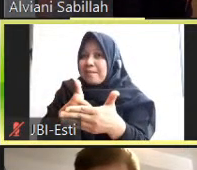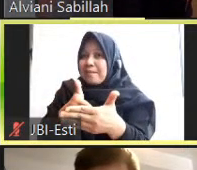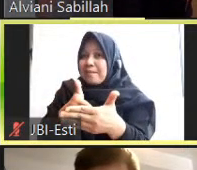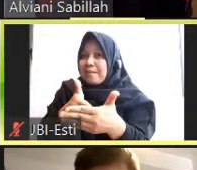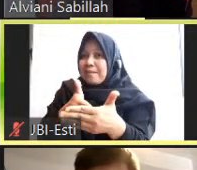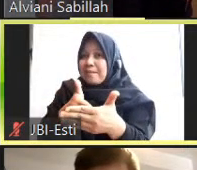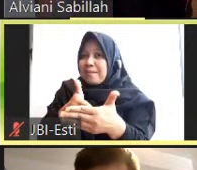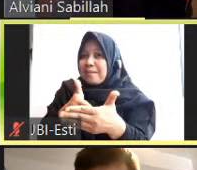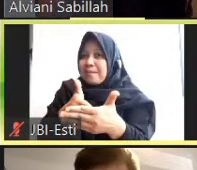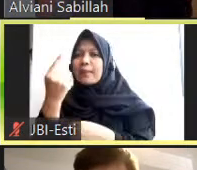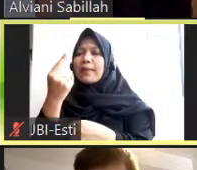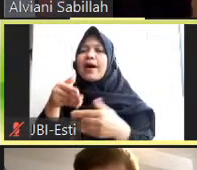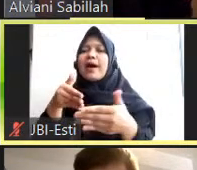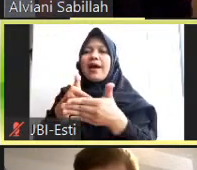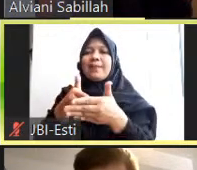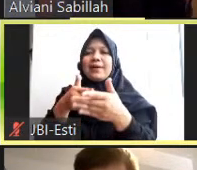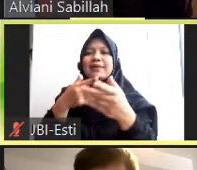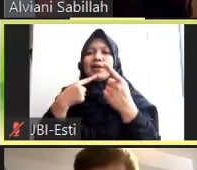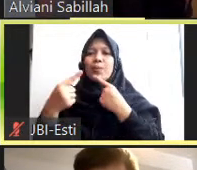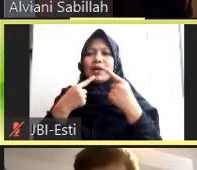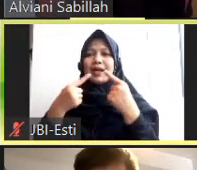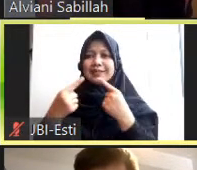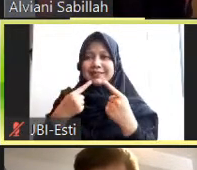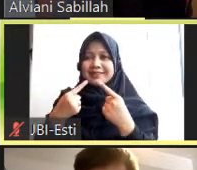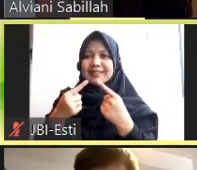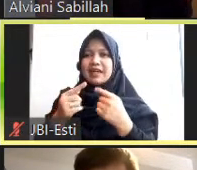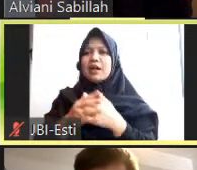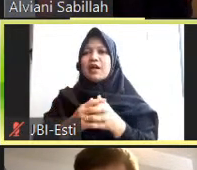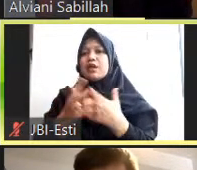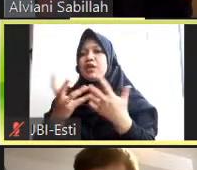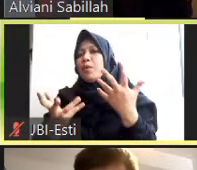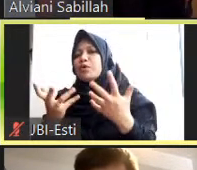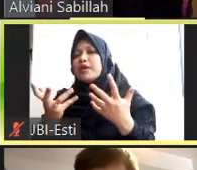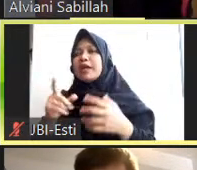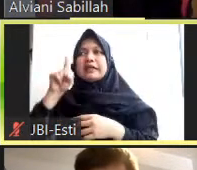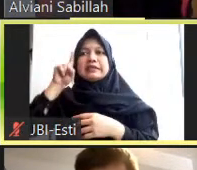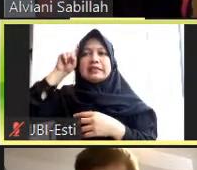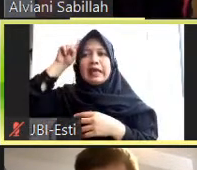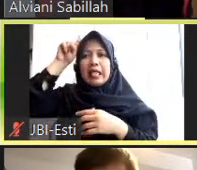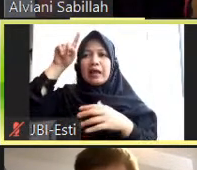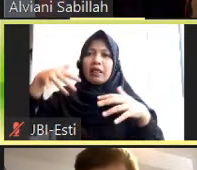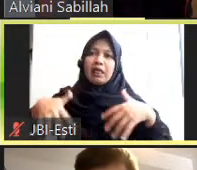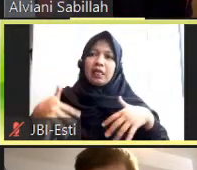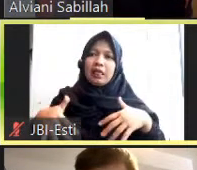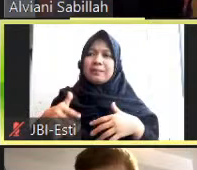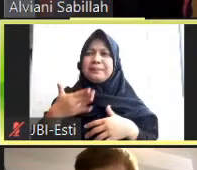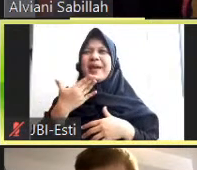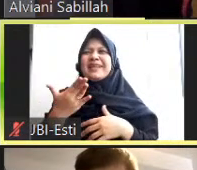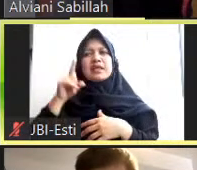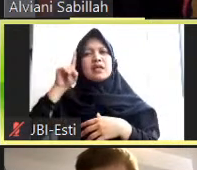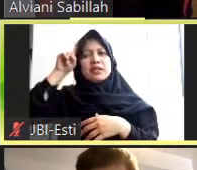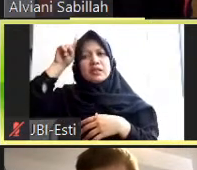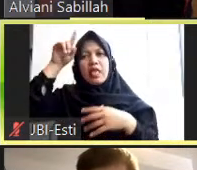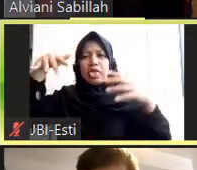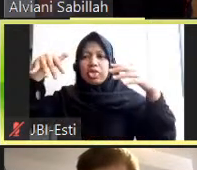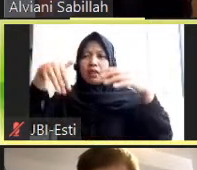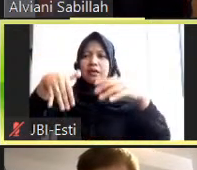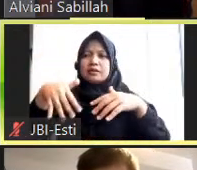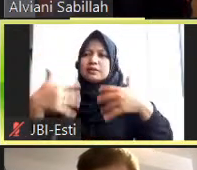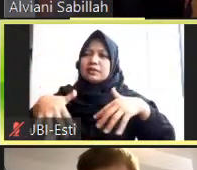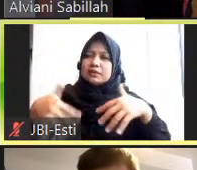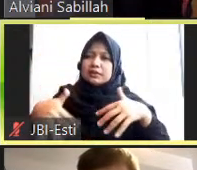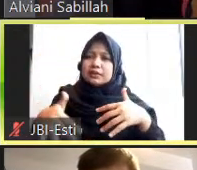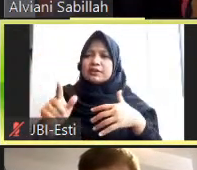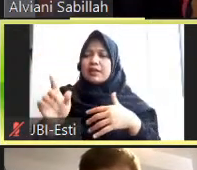Jadi kita entah itu sinyal yang melemah, biasanya sinyal sih yang melemah, sehingga kita sulit untuk melakukan